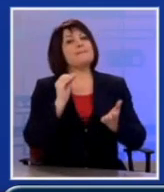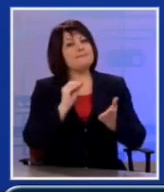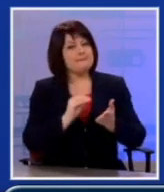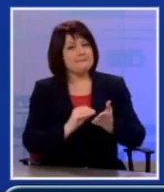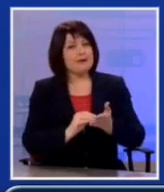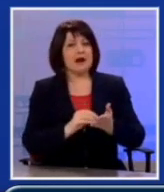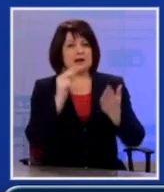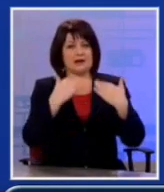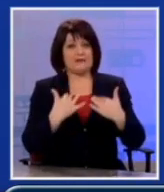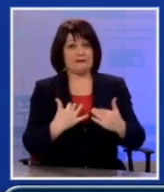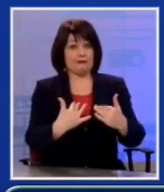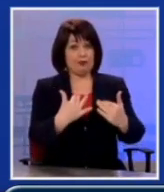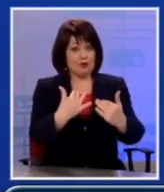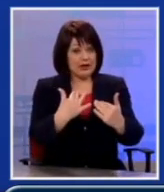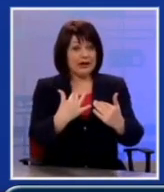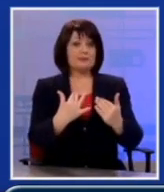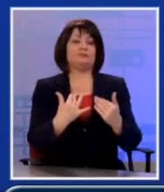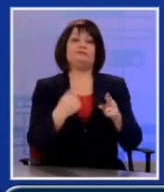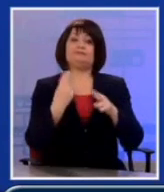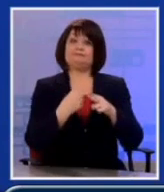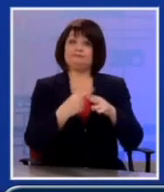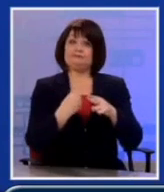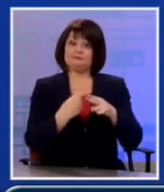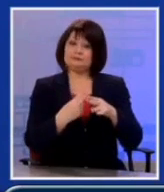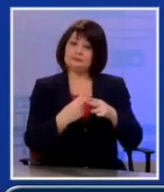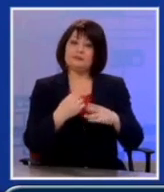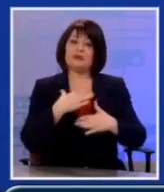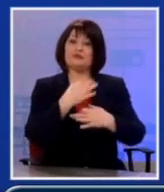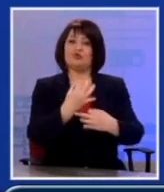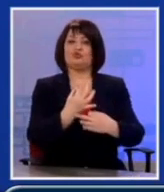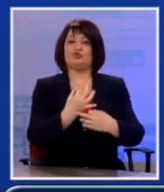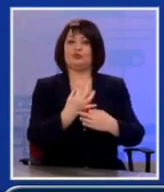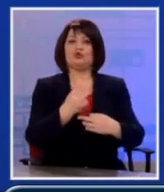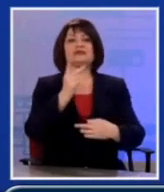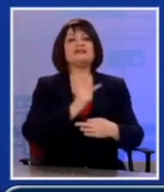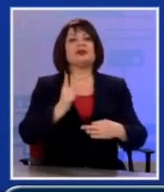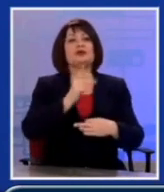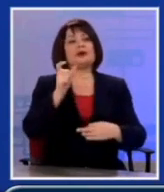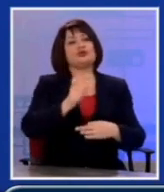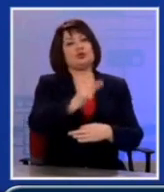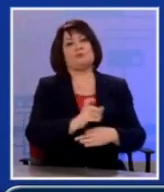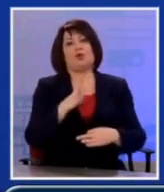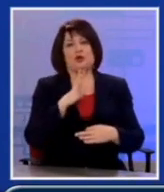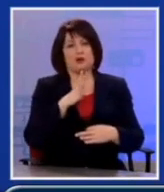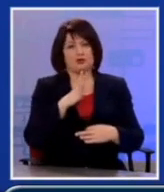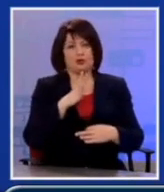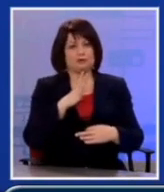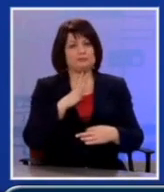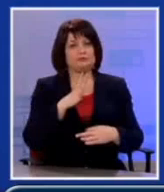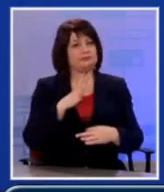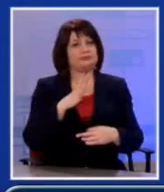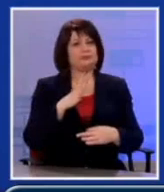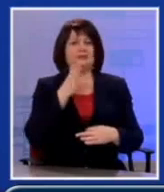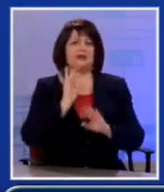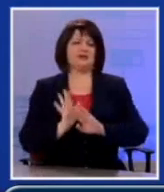ξανααποκτήσει το Κοινοβούλιο την υπόστασή του ως γνήσιου αντιπροσώπου της κοινωνίας και των πολιτών και όχι ως